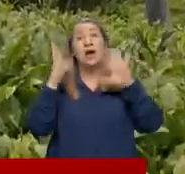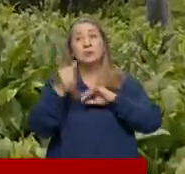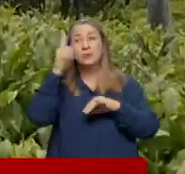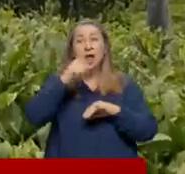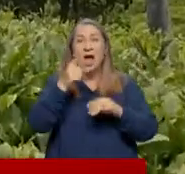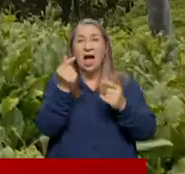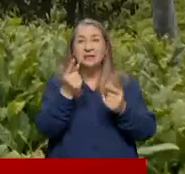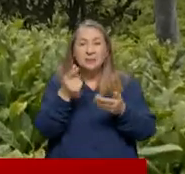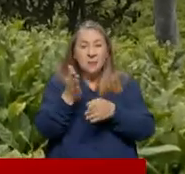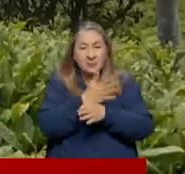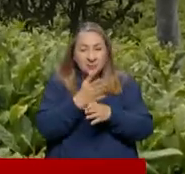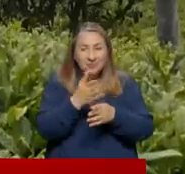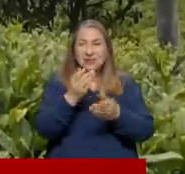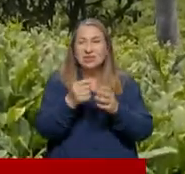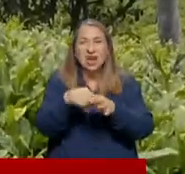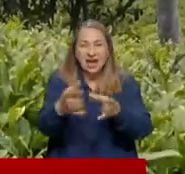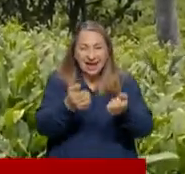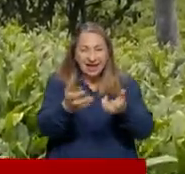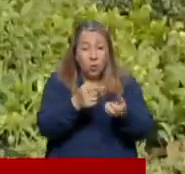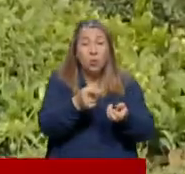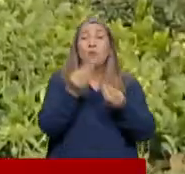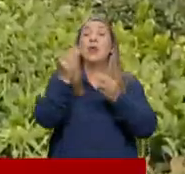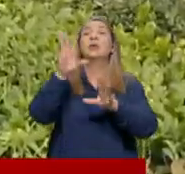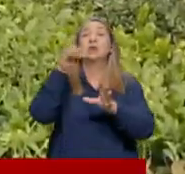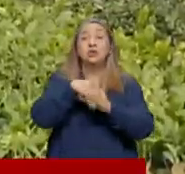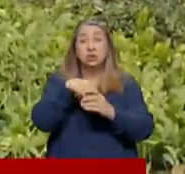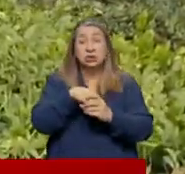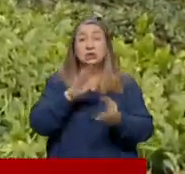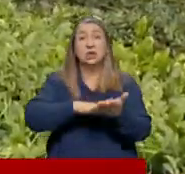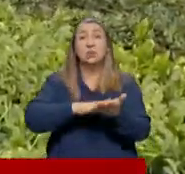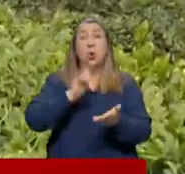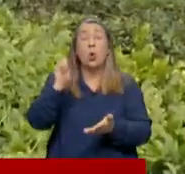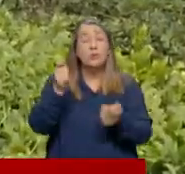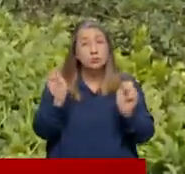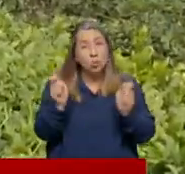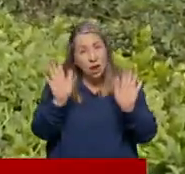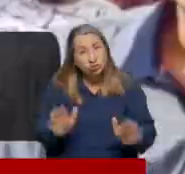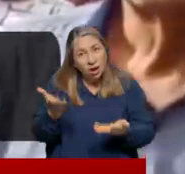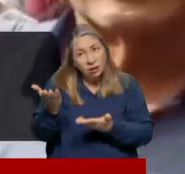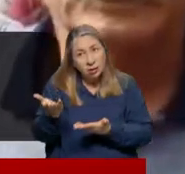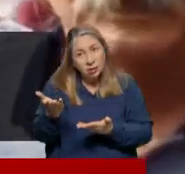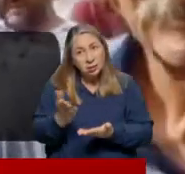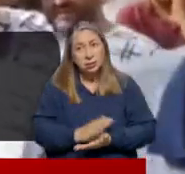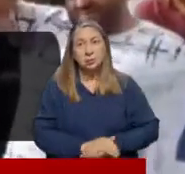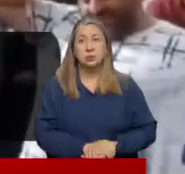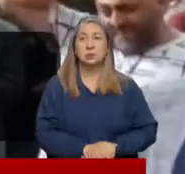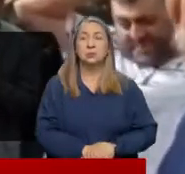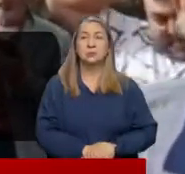şartları nedeniyle az ürün elde ederse taahhüt ettiği kadar ürün veremediği için tazminat ödemek durumunda kalacak